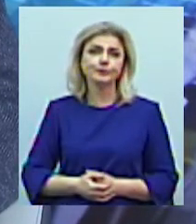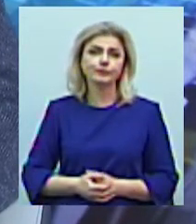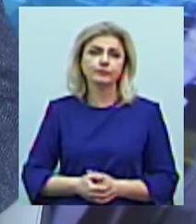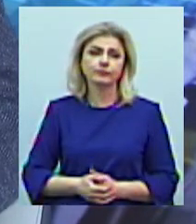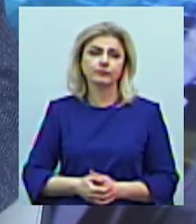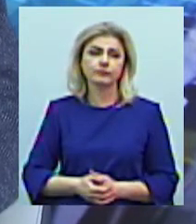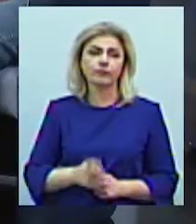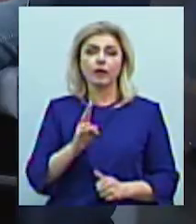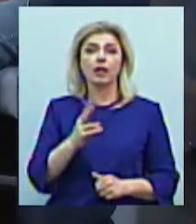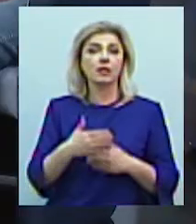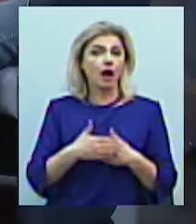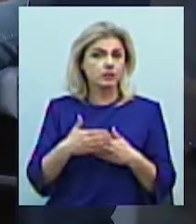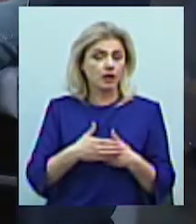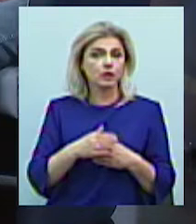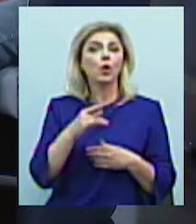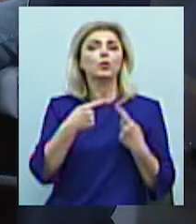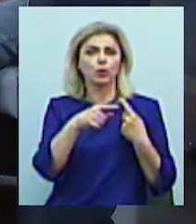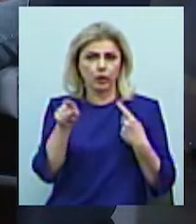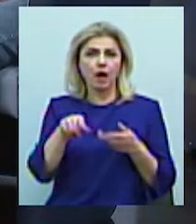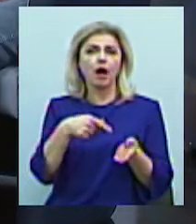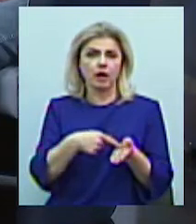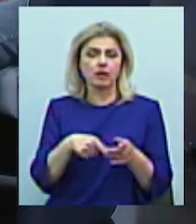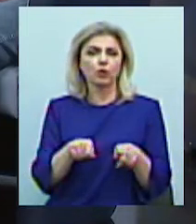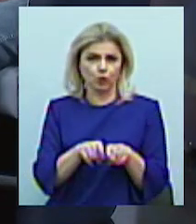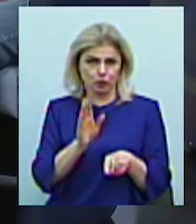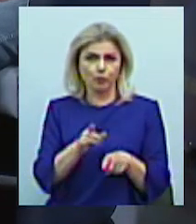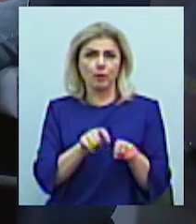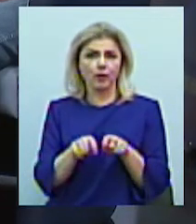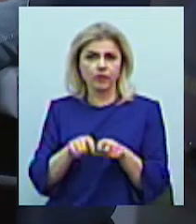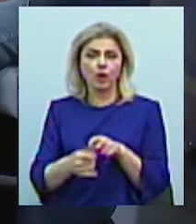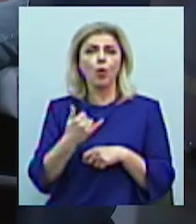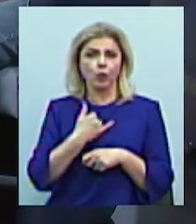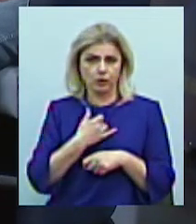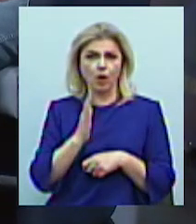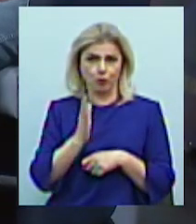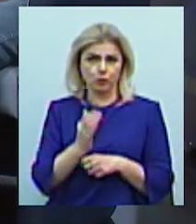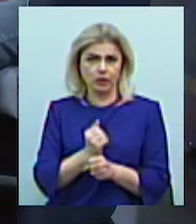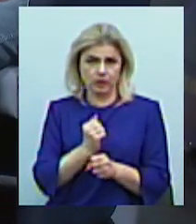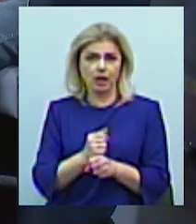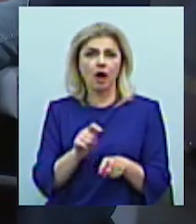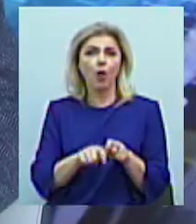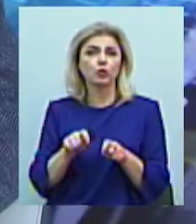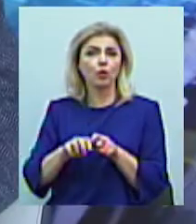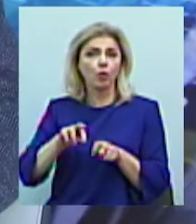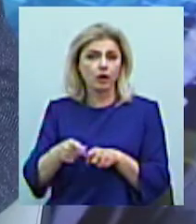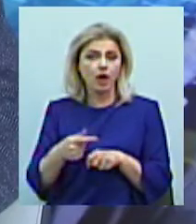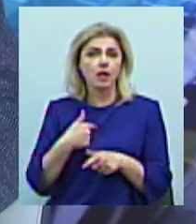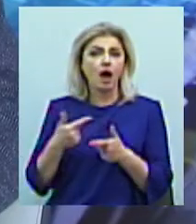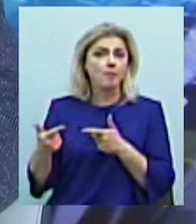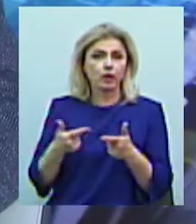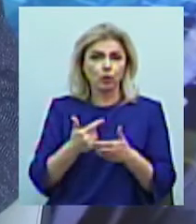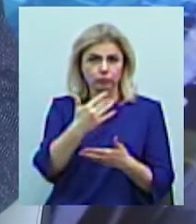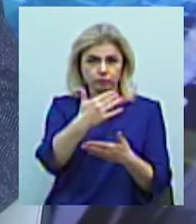к какому-то наказанию, в других городах также будет проводить, и у нас будет проводить теперь контроль. И я уже подготовил